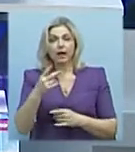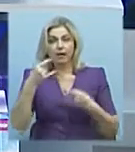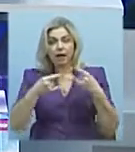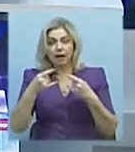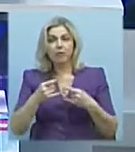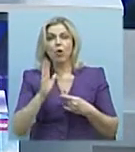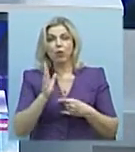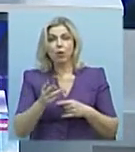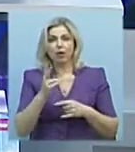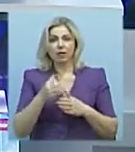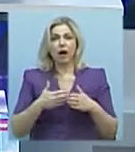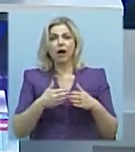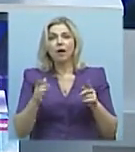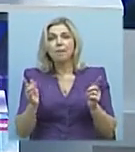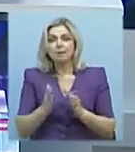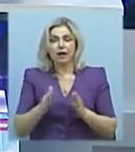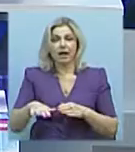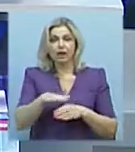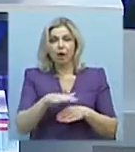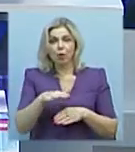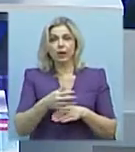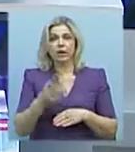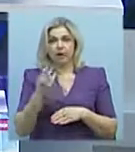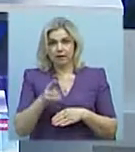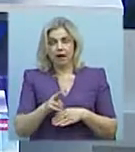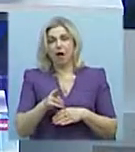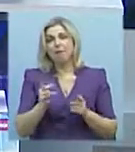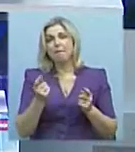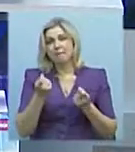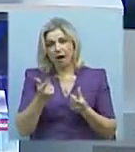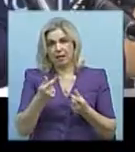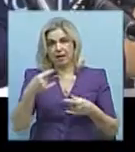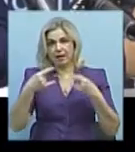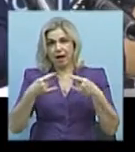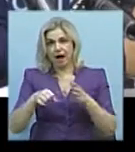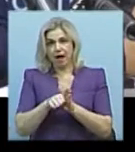на обмеженій території та для певної категорії телеканалів.